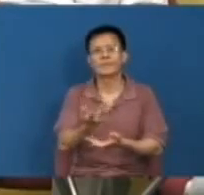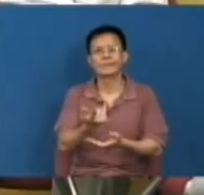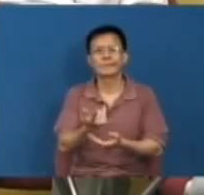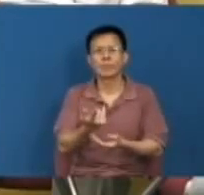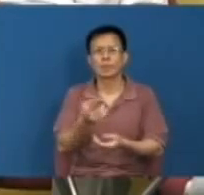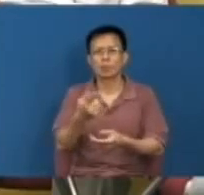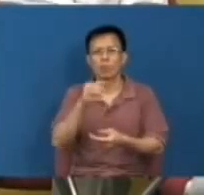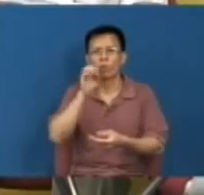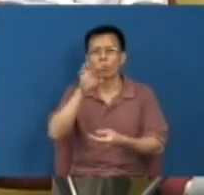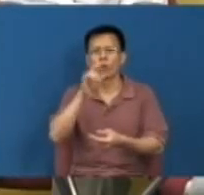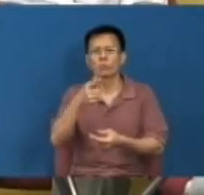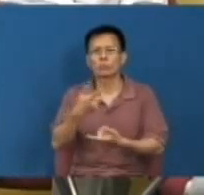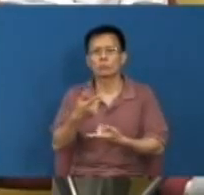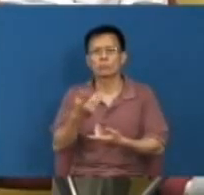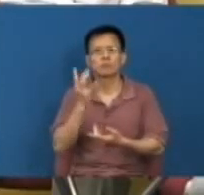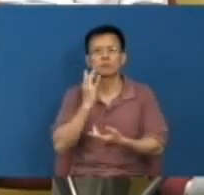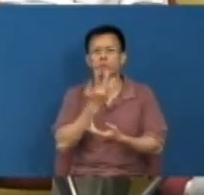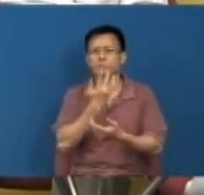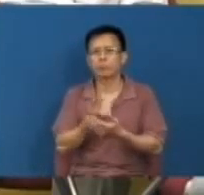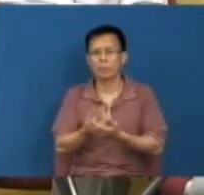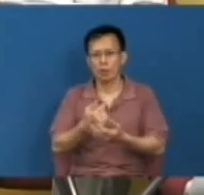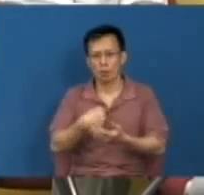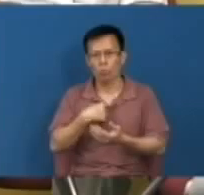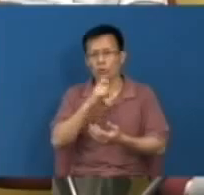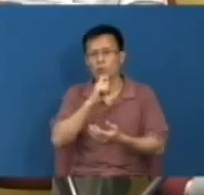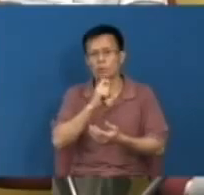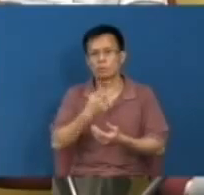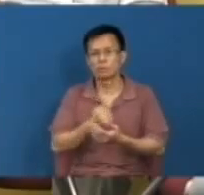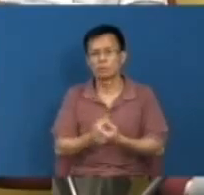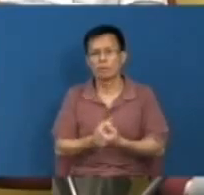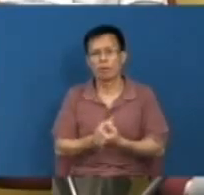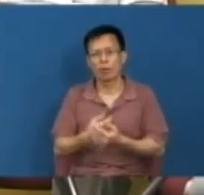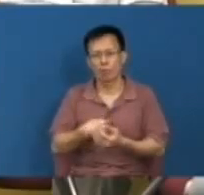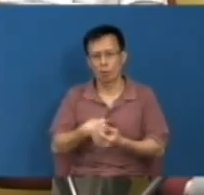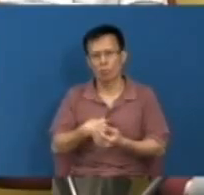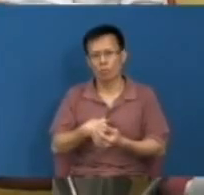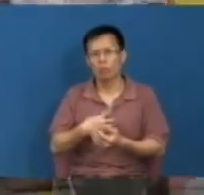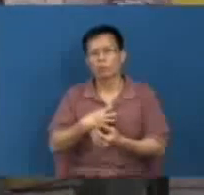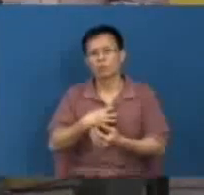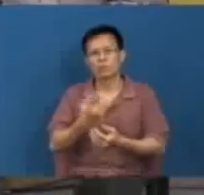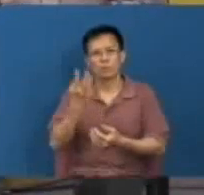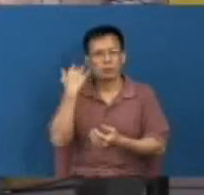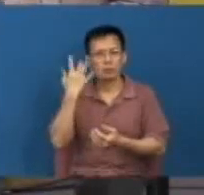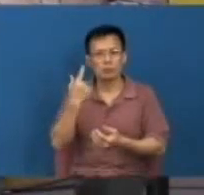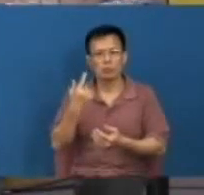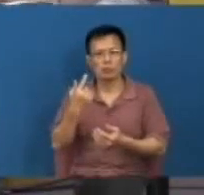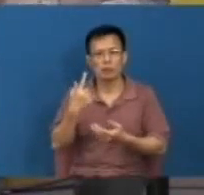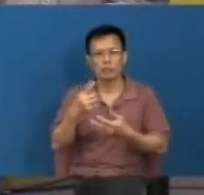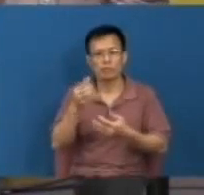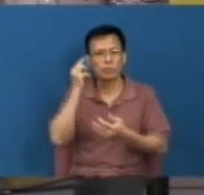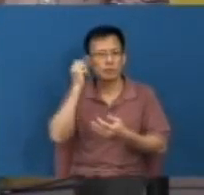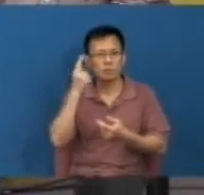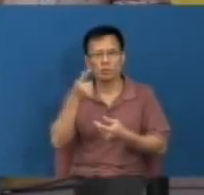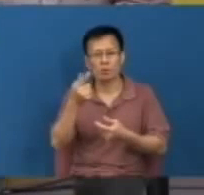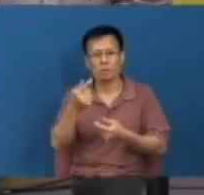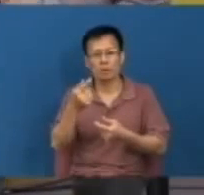講嘢啦，咁做法啦。其實我有㗎，我受到有好 嗱，我覺得咧就係用頭先我譬如同阿馮小姐啊，同埋同阿陳生